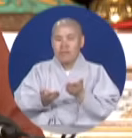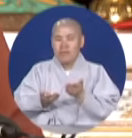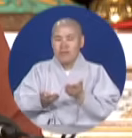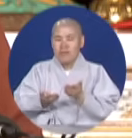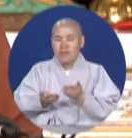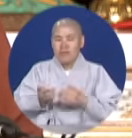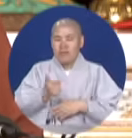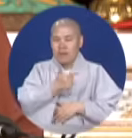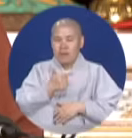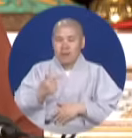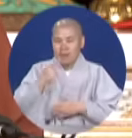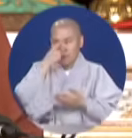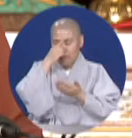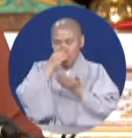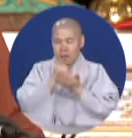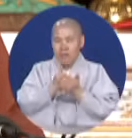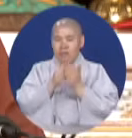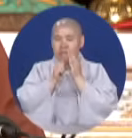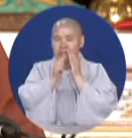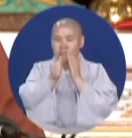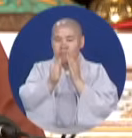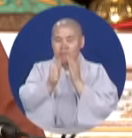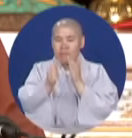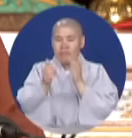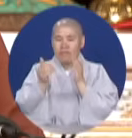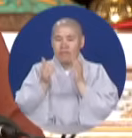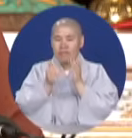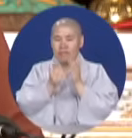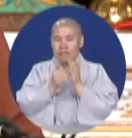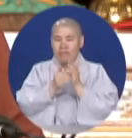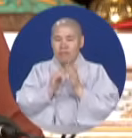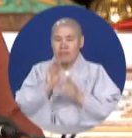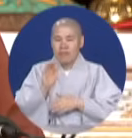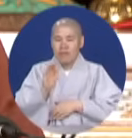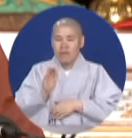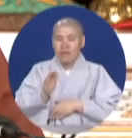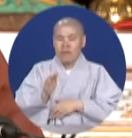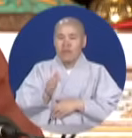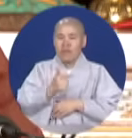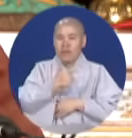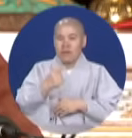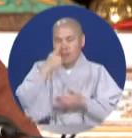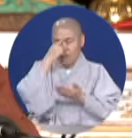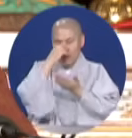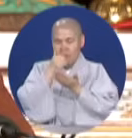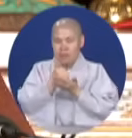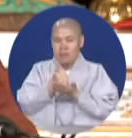그래서 방장 스님을 이제 찾아갔는데 그 방장 스님이 법담으로